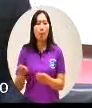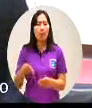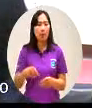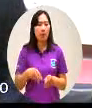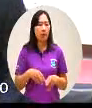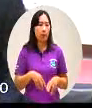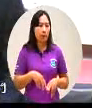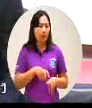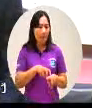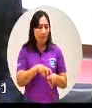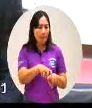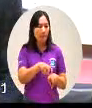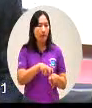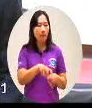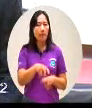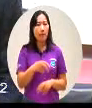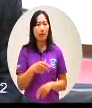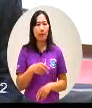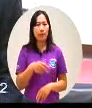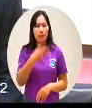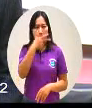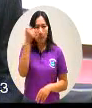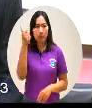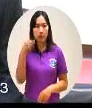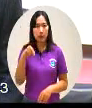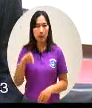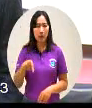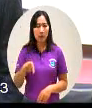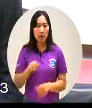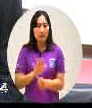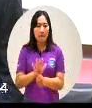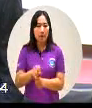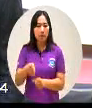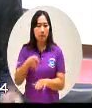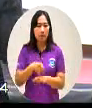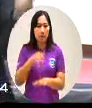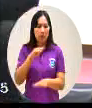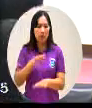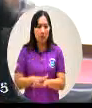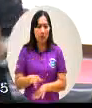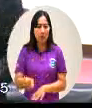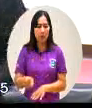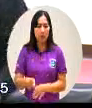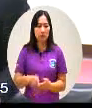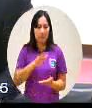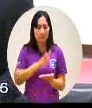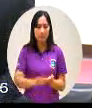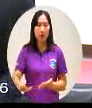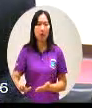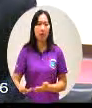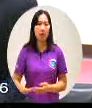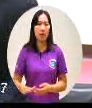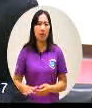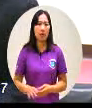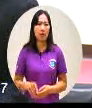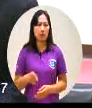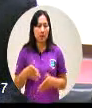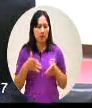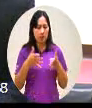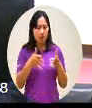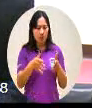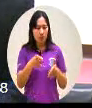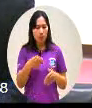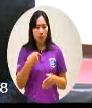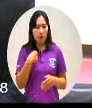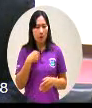温床的部分哦，全部咱个拢个取消掉。哦，这局长何局长，你针对不加分析，来个你报告这個，你